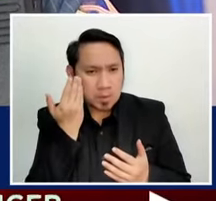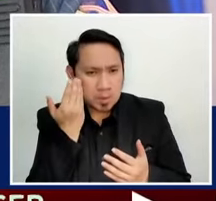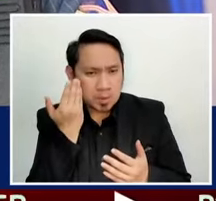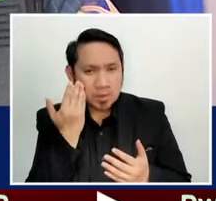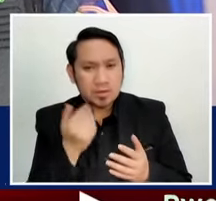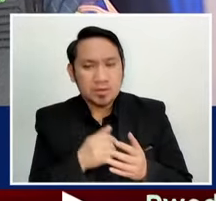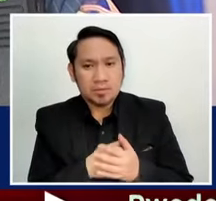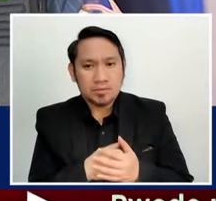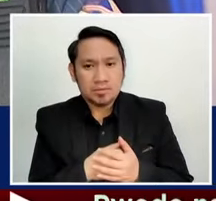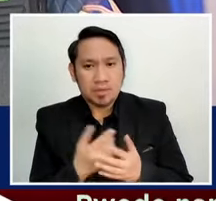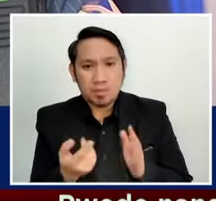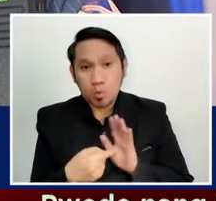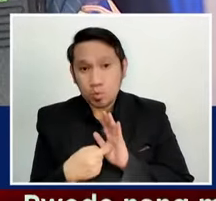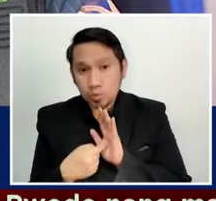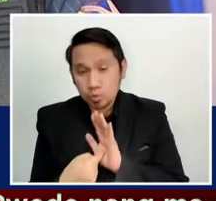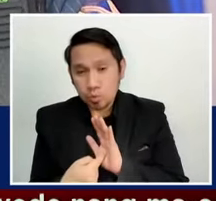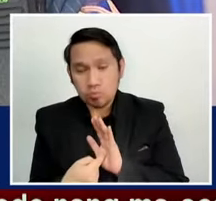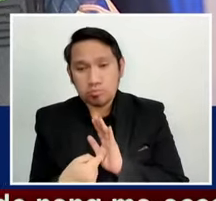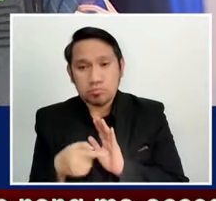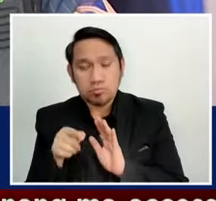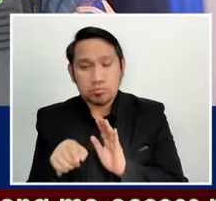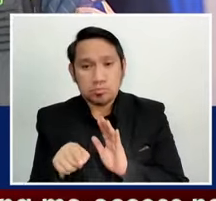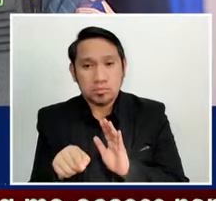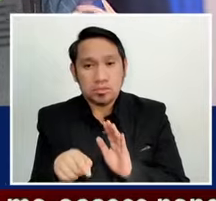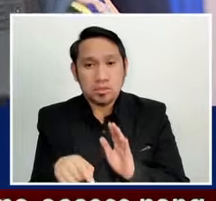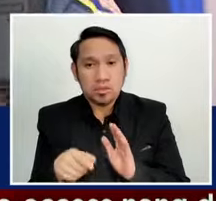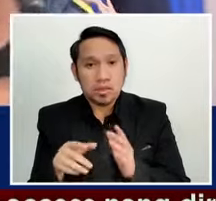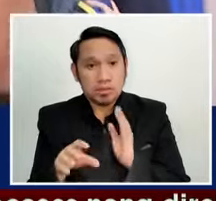maglalabas ang unit. After nyo ilabas yung unit,